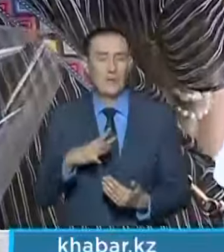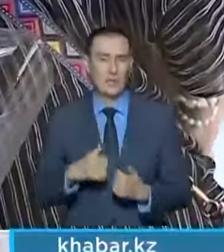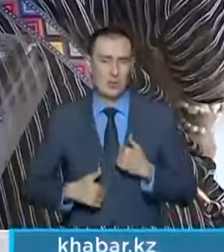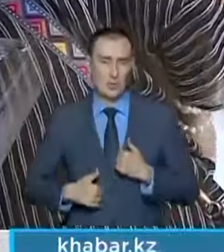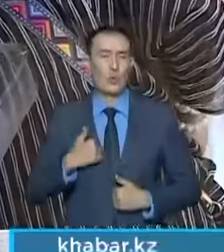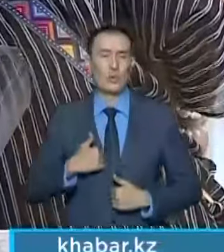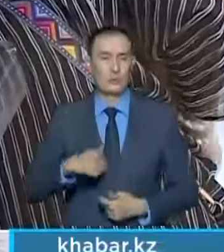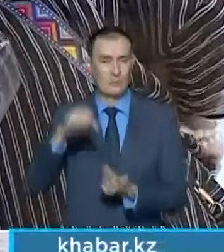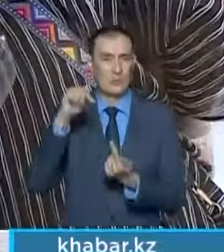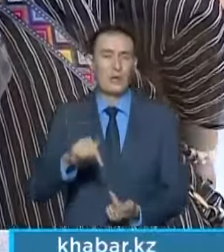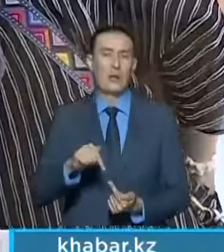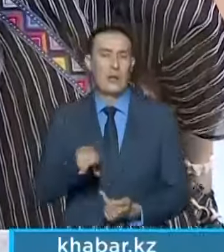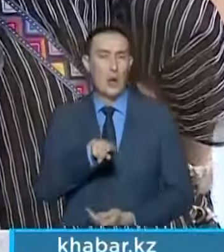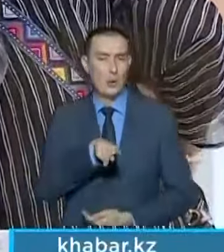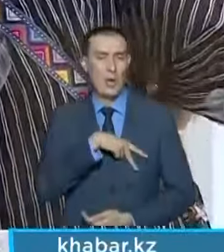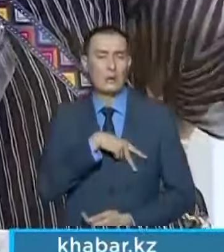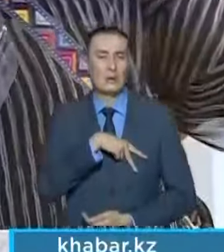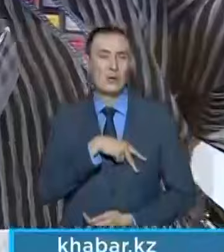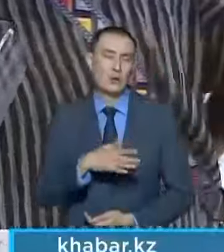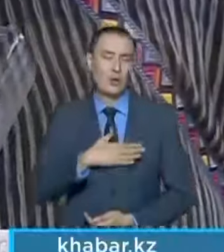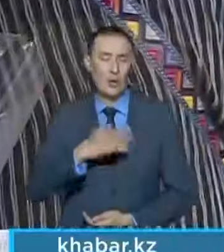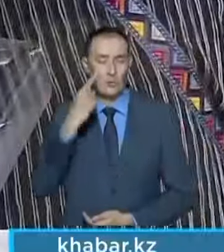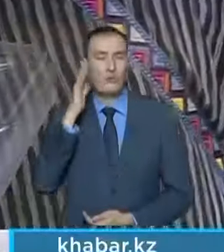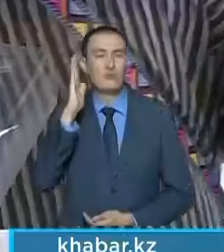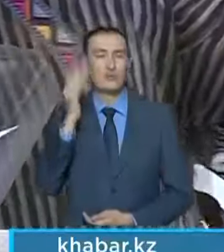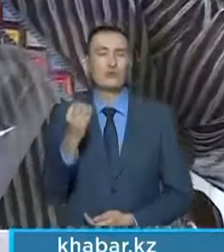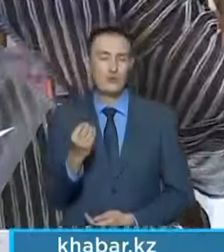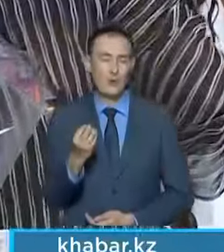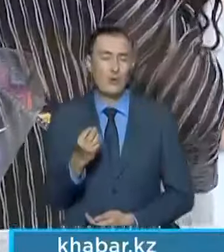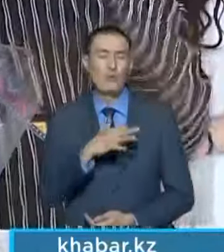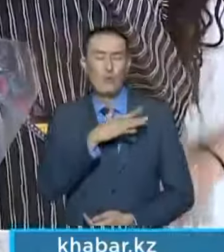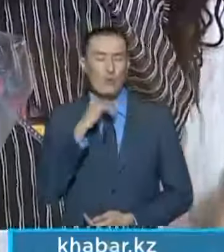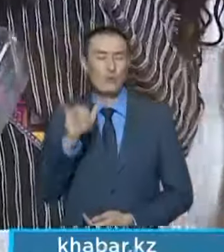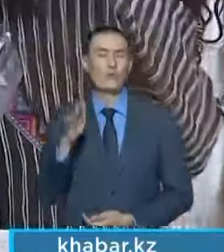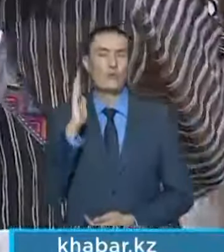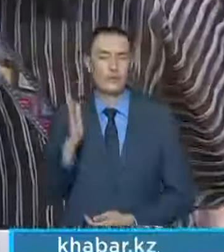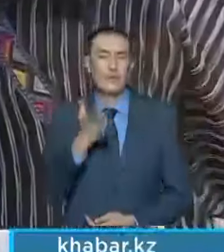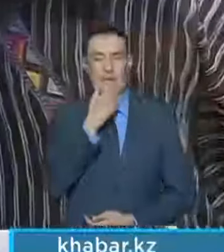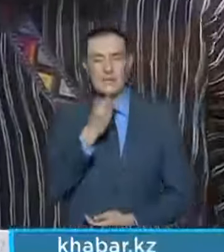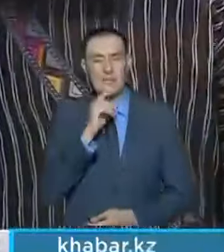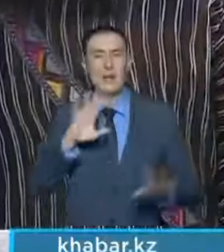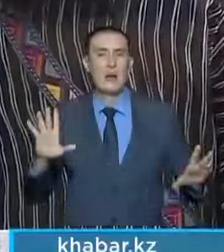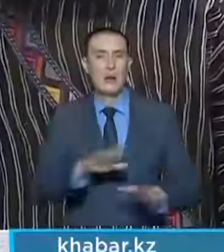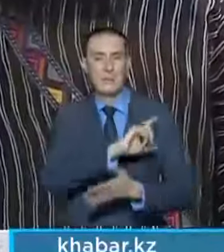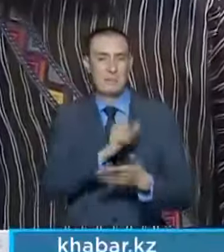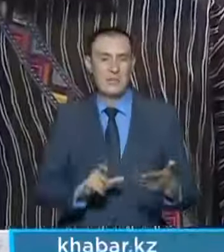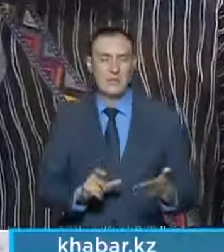достойный лауреат. Я думаю, что в будущем еще столько у него будет красивых песен.